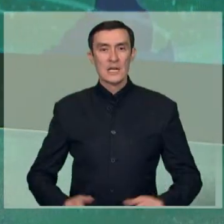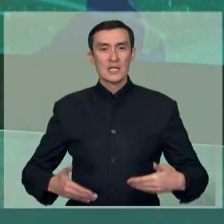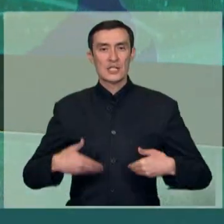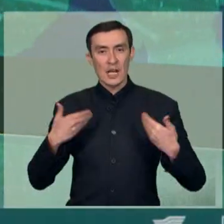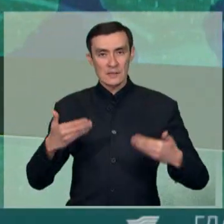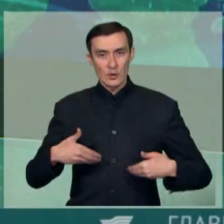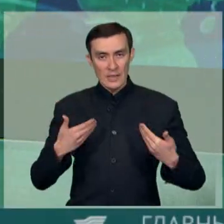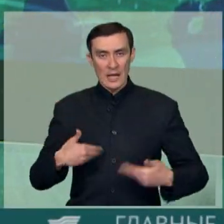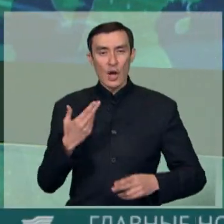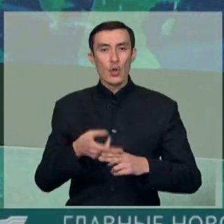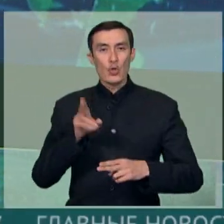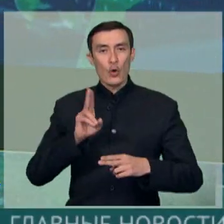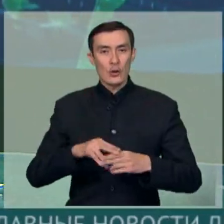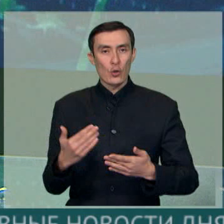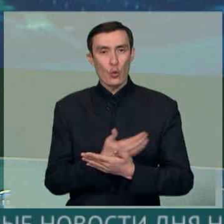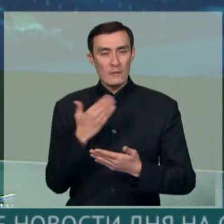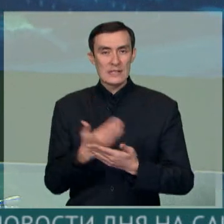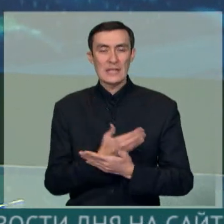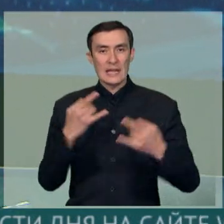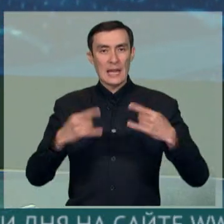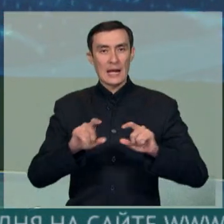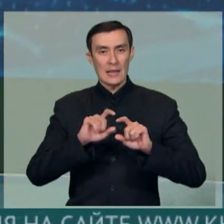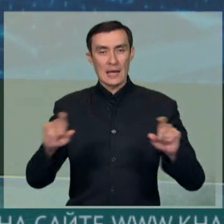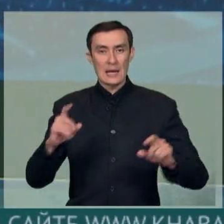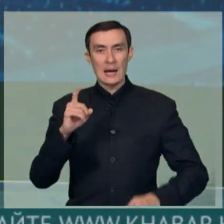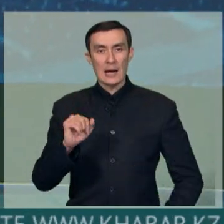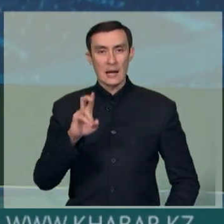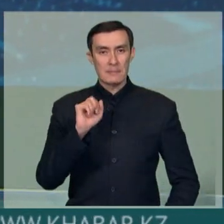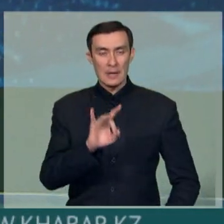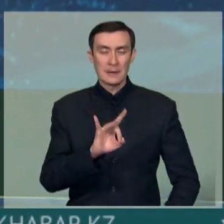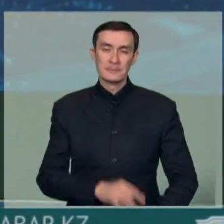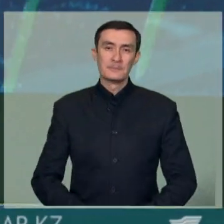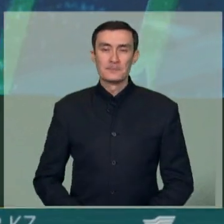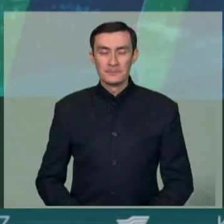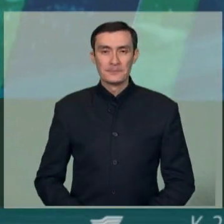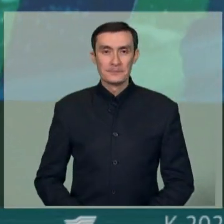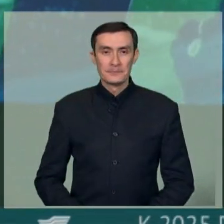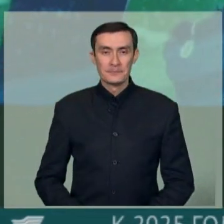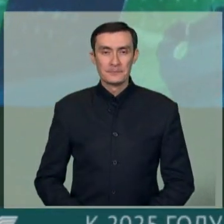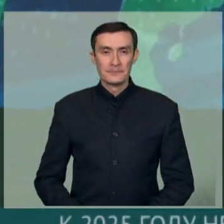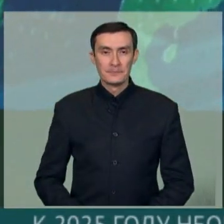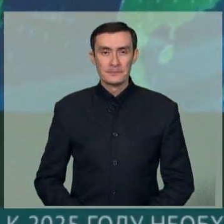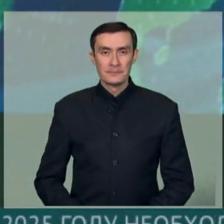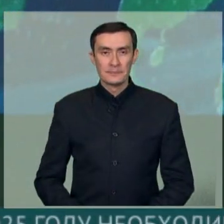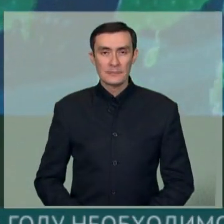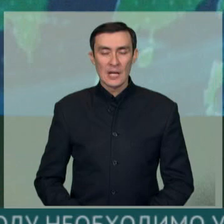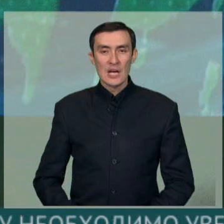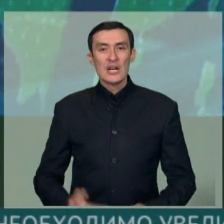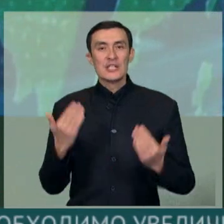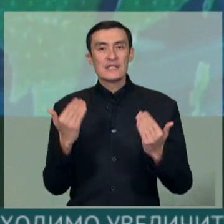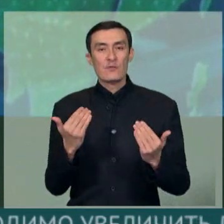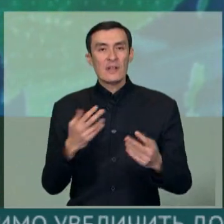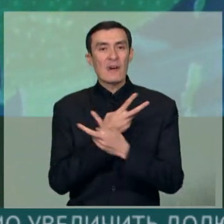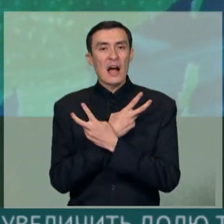Здравствуйте. Это новости на телеканале «Хабар». В студии работает Салтанат Тугильбаева. Сурдоперевод обеспечивает Хасан Исраилов. Сегодня в